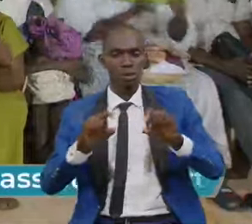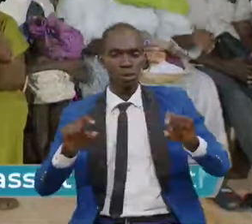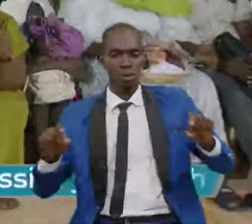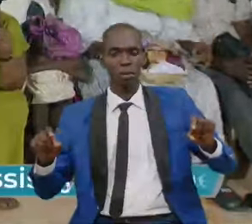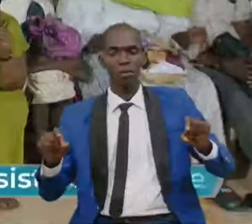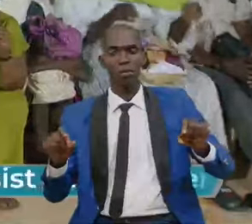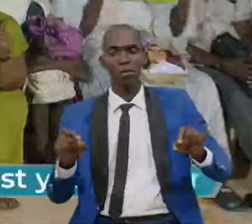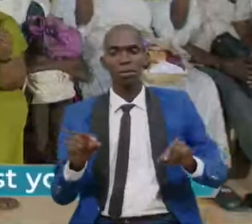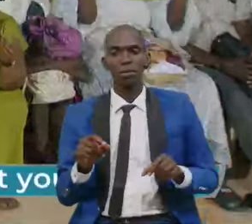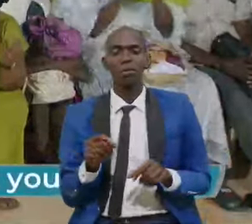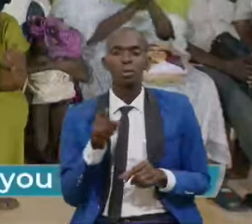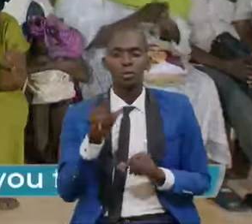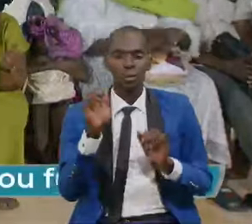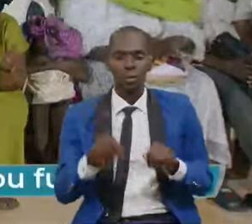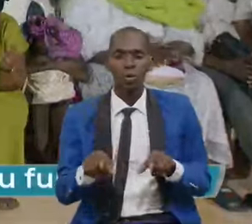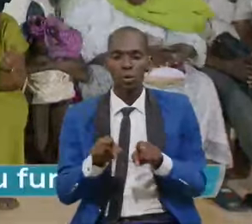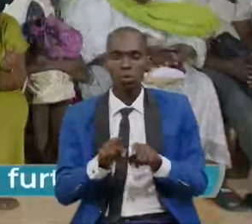cela.